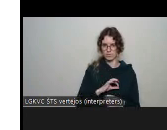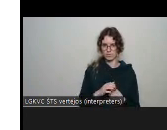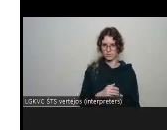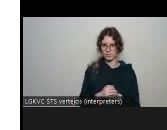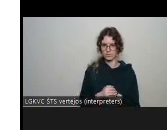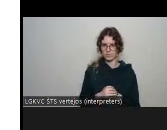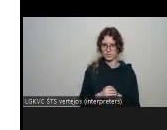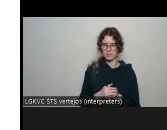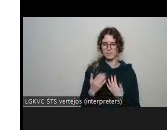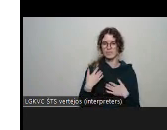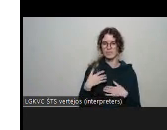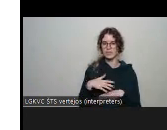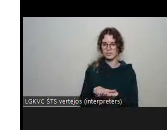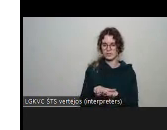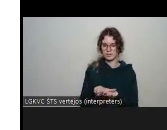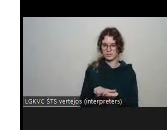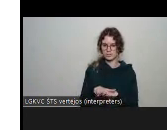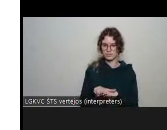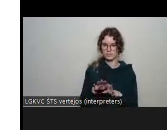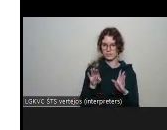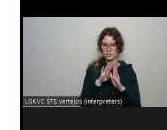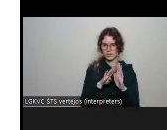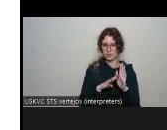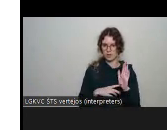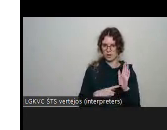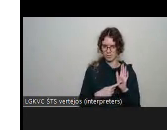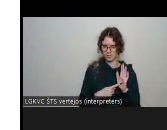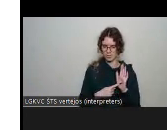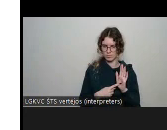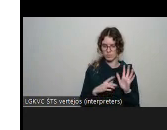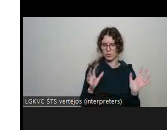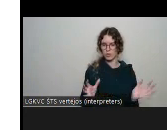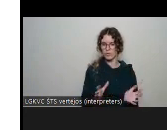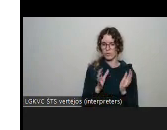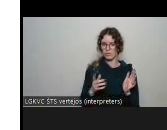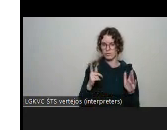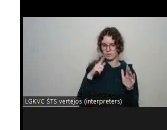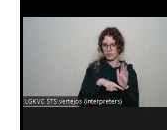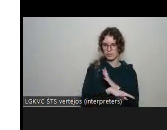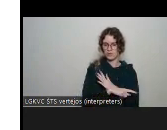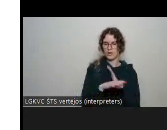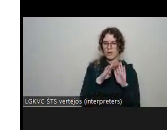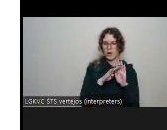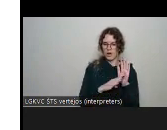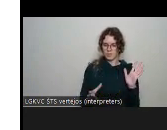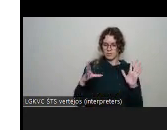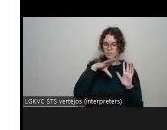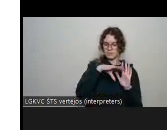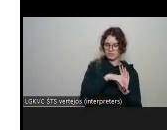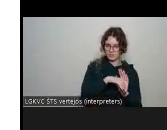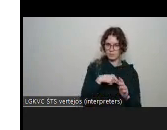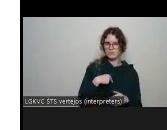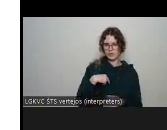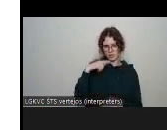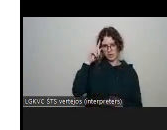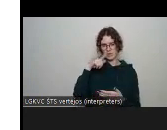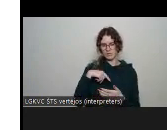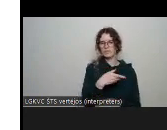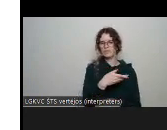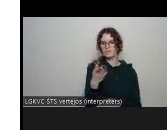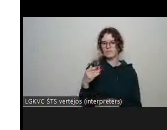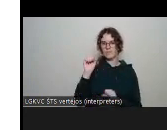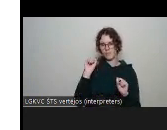Integruotas į programą, ugdymo turinio programą, ir aš esu tikra, kad jūs turite galimybę pažiūrėti į